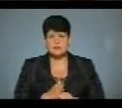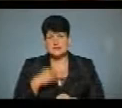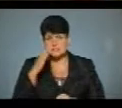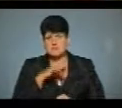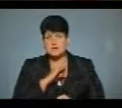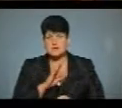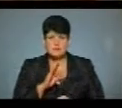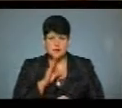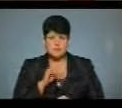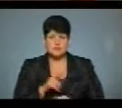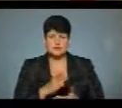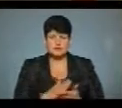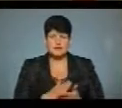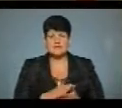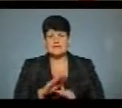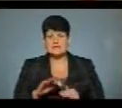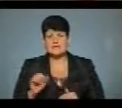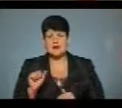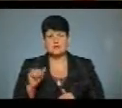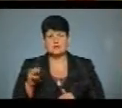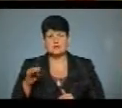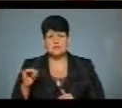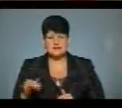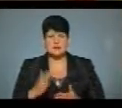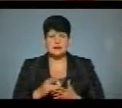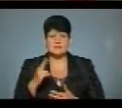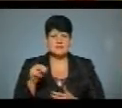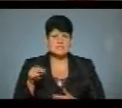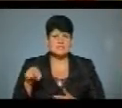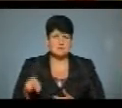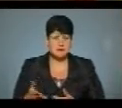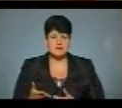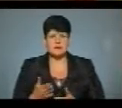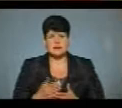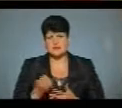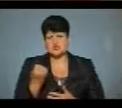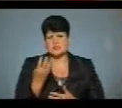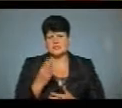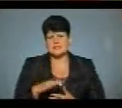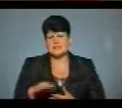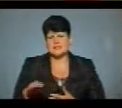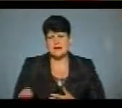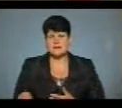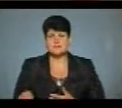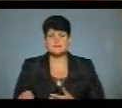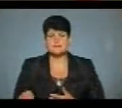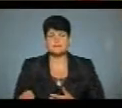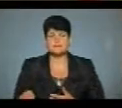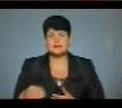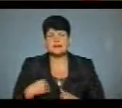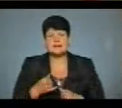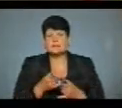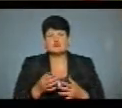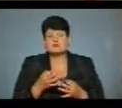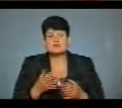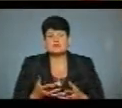батьками. О, тут є діти-аутисти, тут є діти, які мають форми ДЦП, тут є десь коло 14 дітей. От, і я не можу